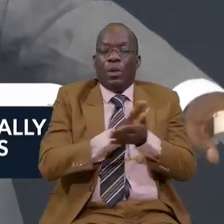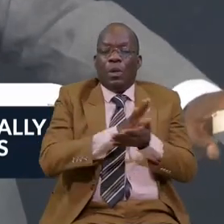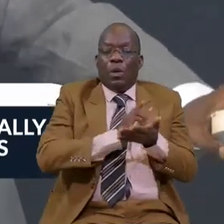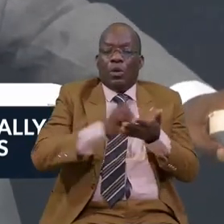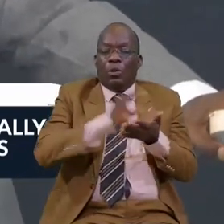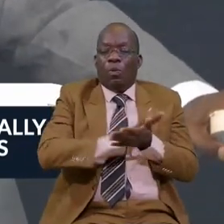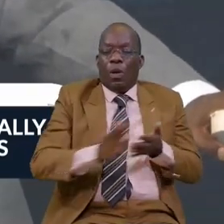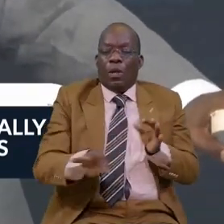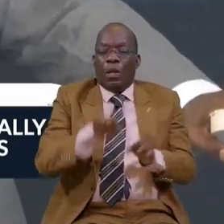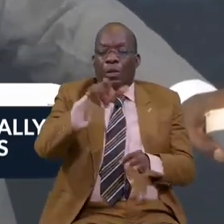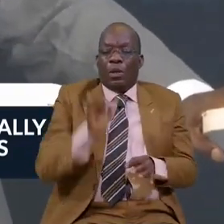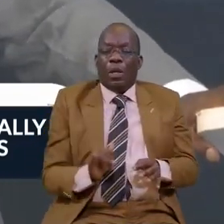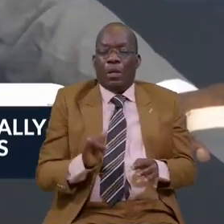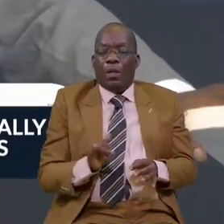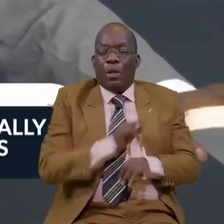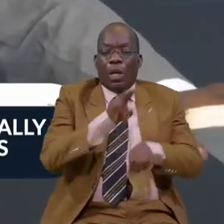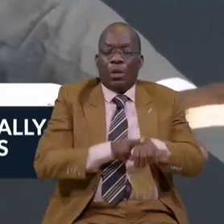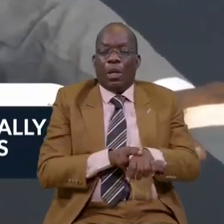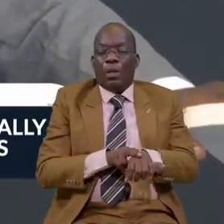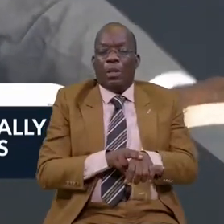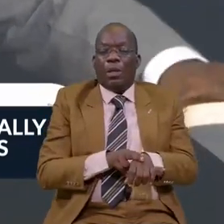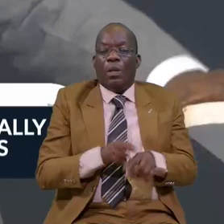élément, le Jésus briseur de joug,